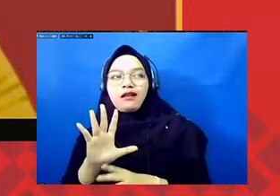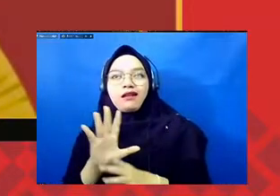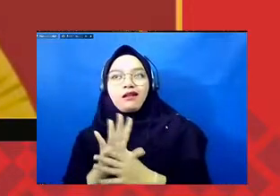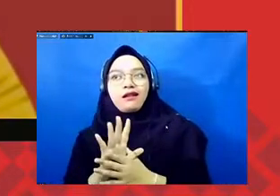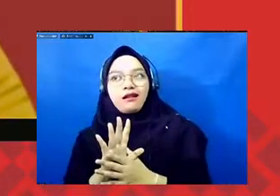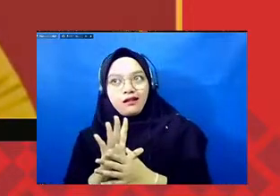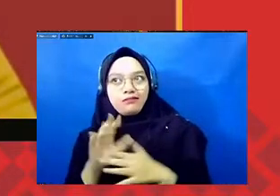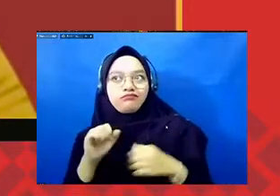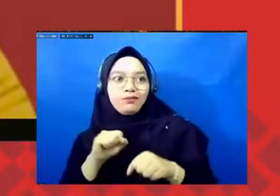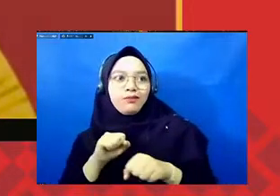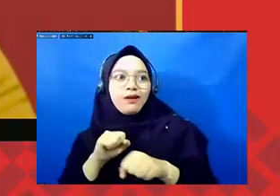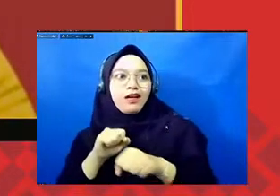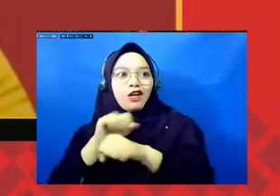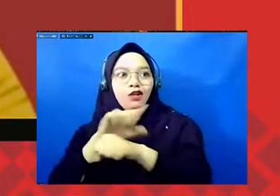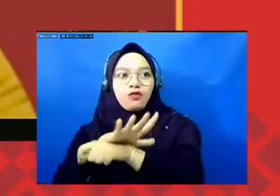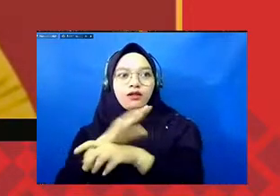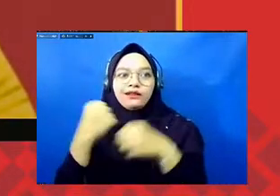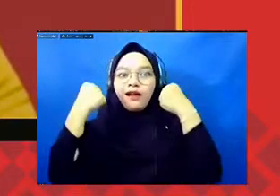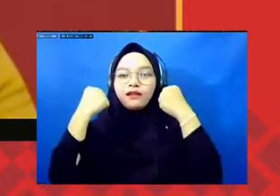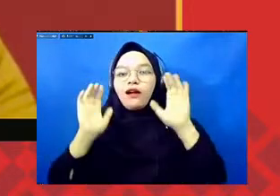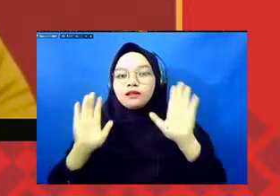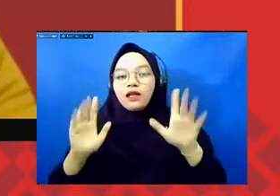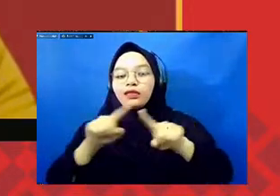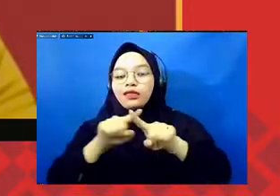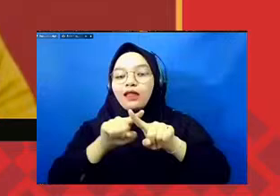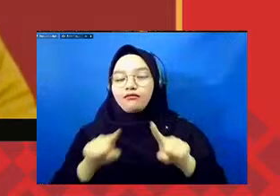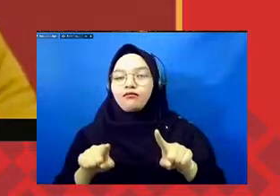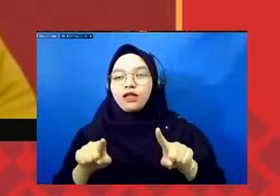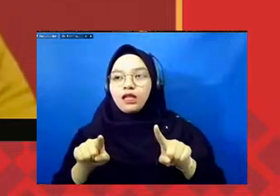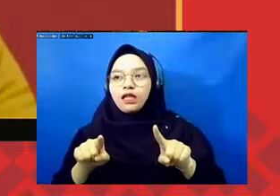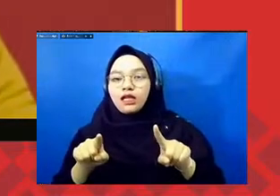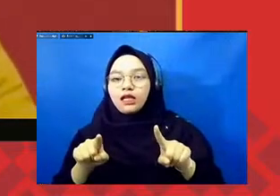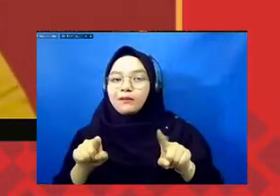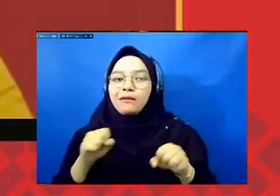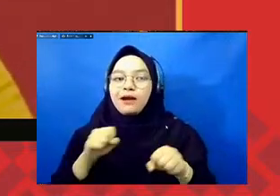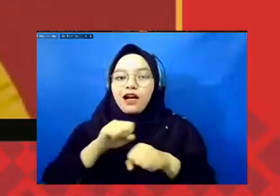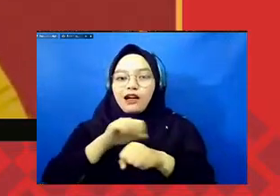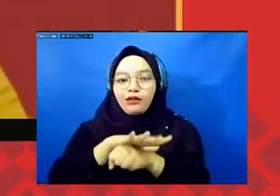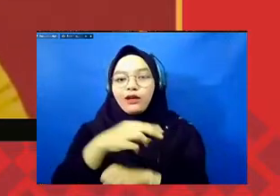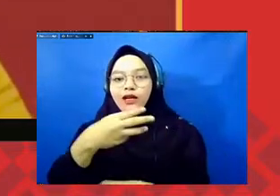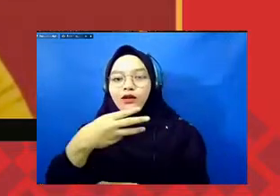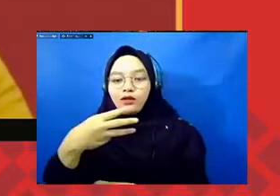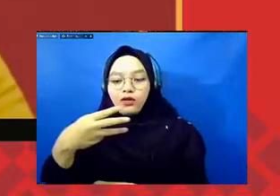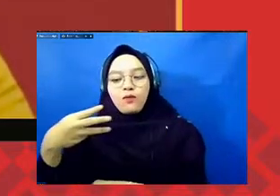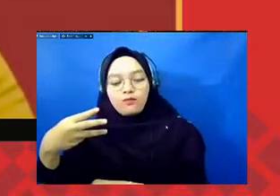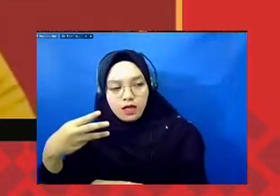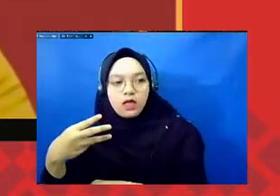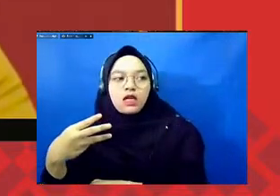mempengaruhi efek kesehatan, tetapi juga ekonomi